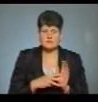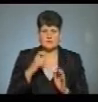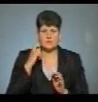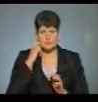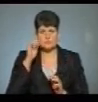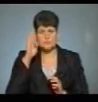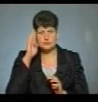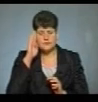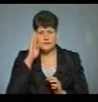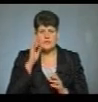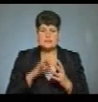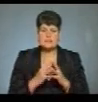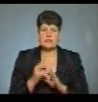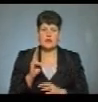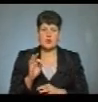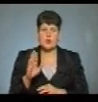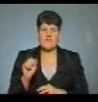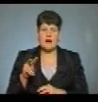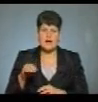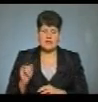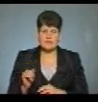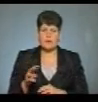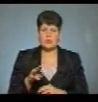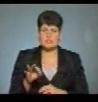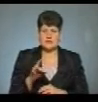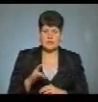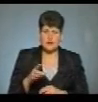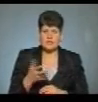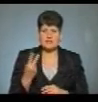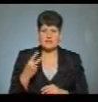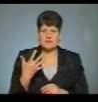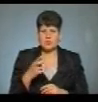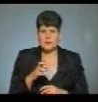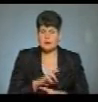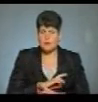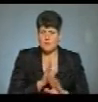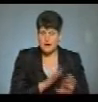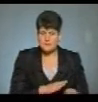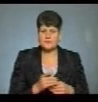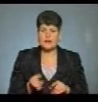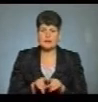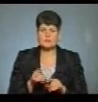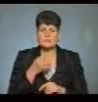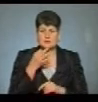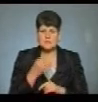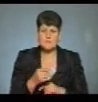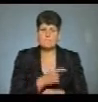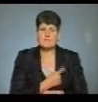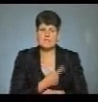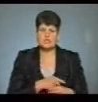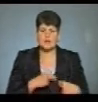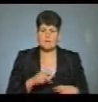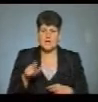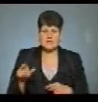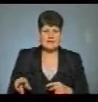із села Ковалівка Монастирського району, який 25 березня помер. Також Володимир Паничев розповів, що медична працівниця